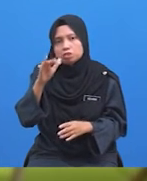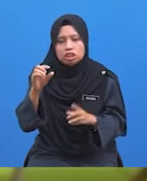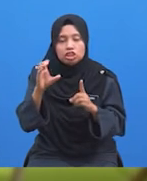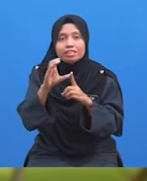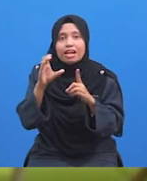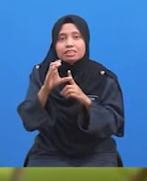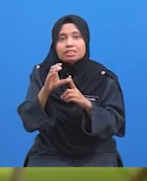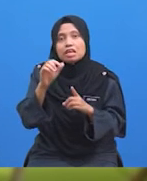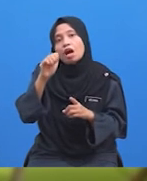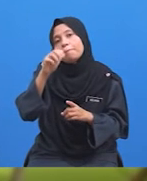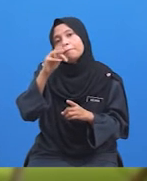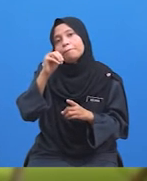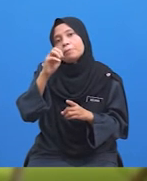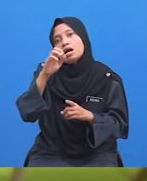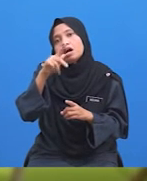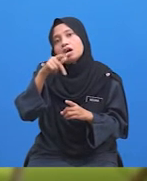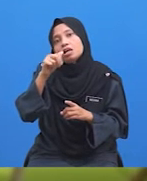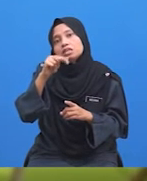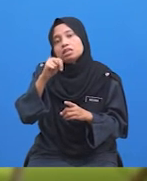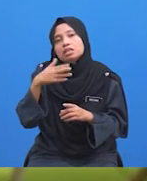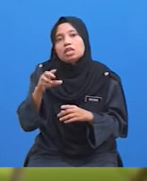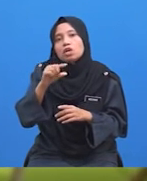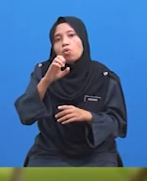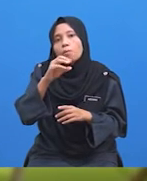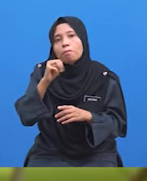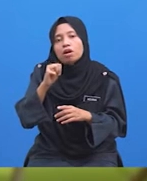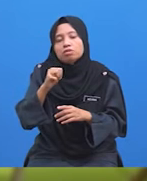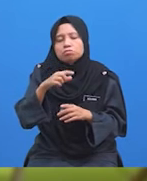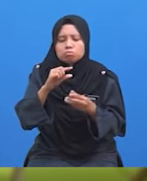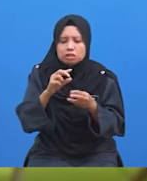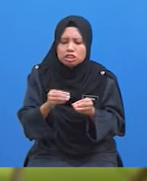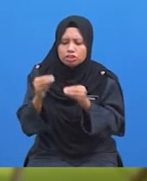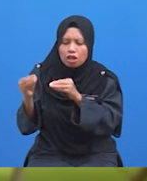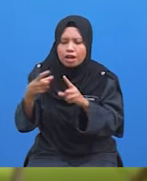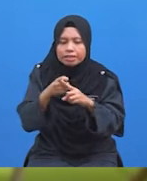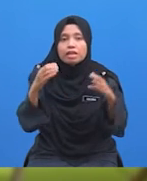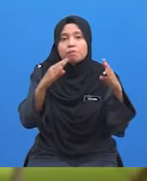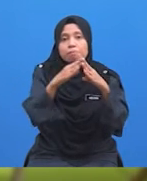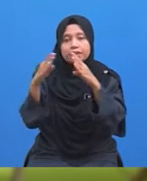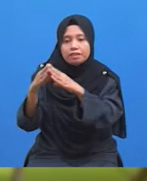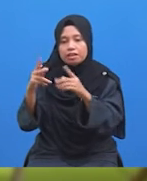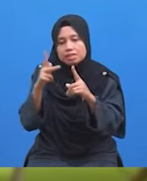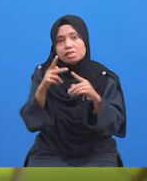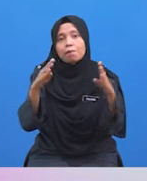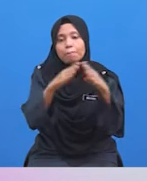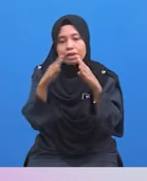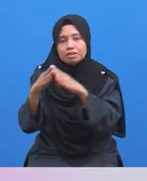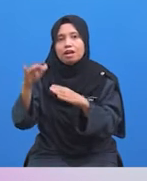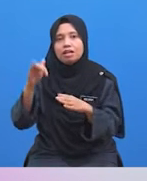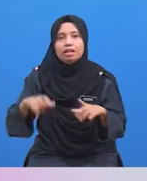amvang dan Gombak menyebabkan penghijrahan dari 1 Banda kepandaian yang lain